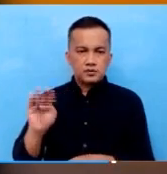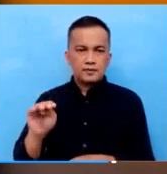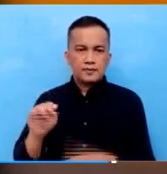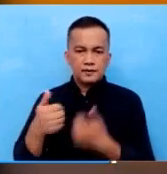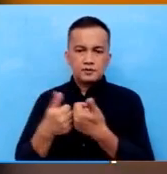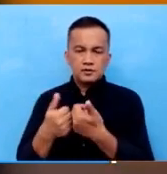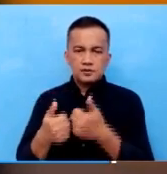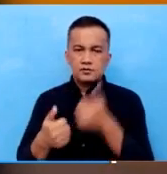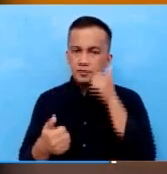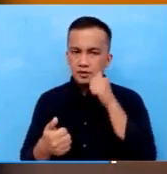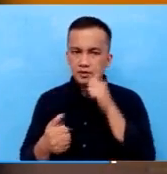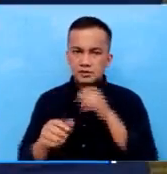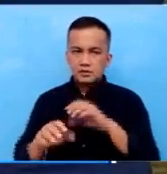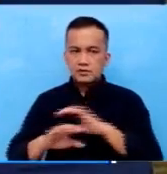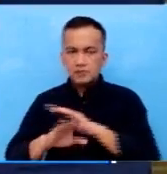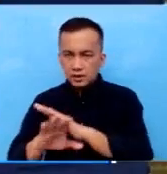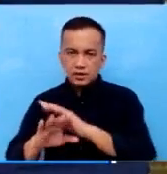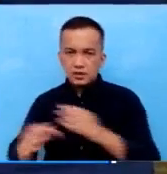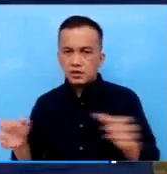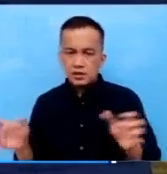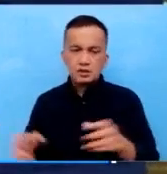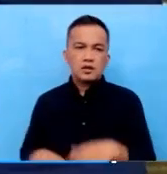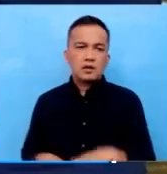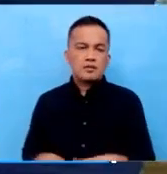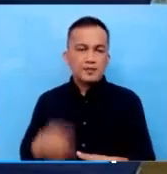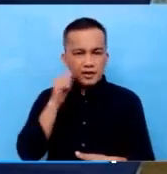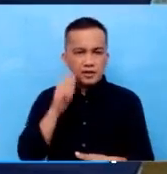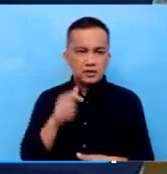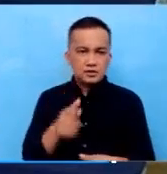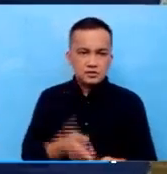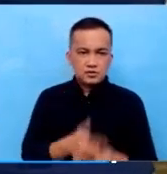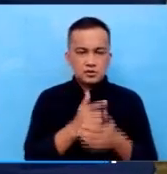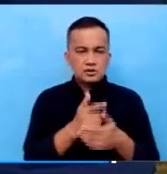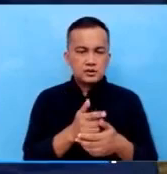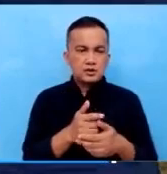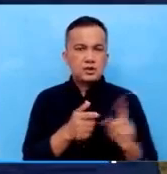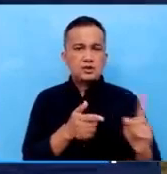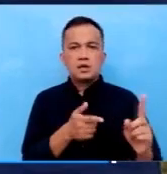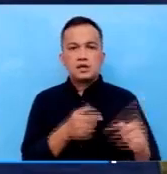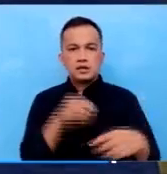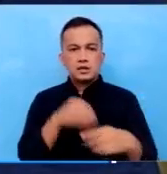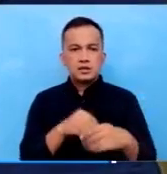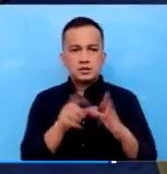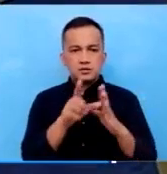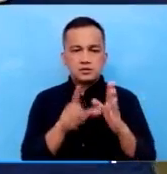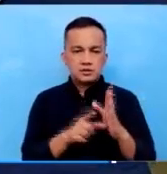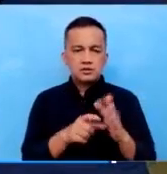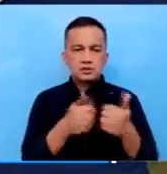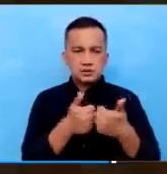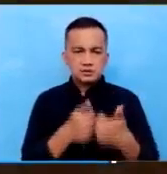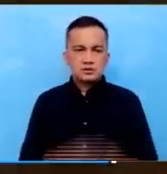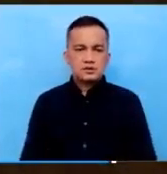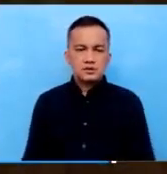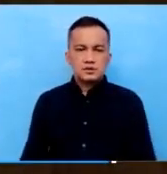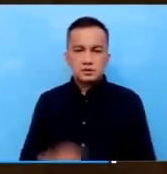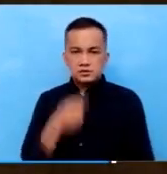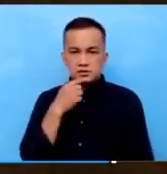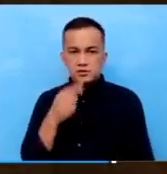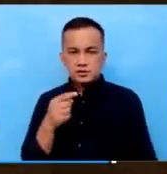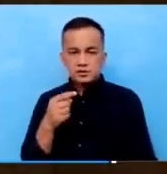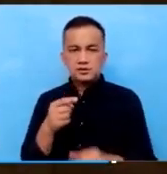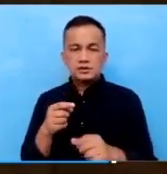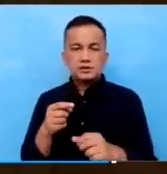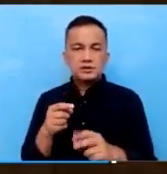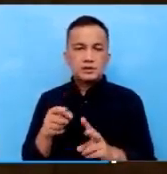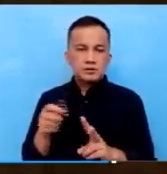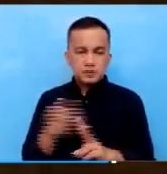ang babaeng umaawat sa video. At ang tinutukan niya ng baril, bayaw na kanyang girlfriend. Kwento ng biktima, nagugat ang gulo